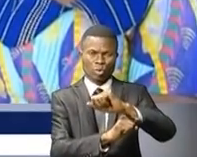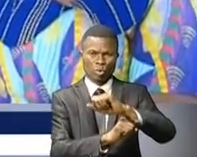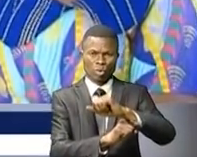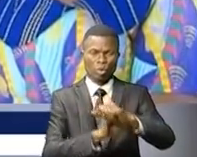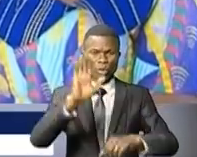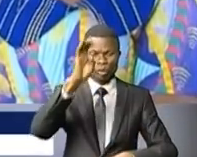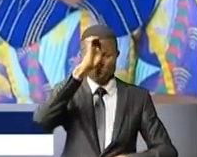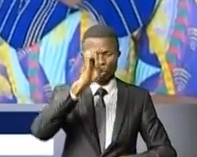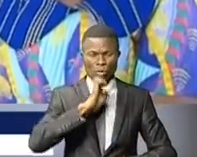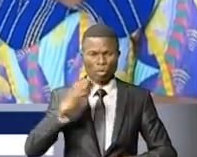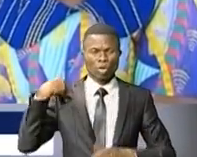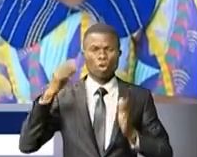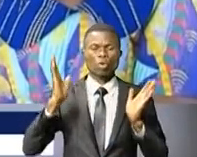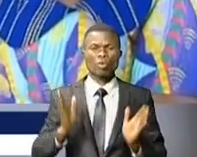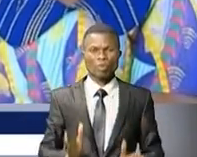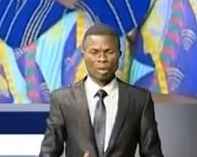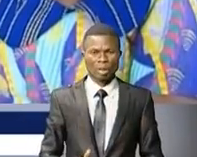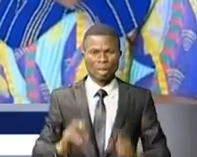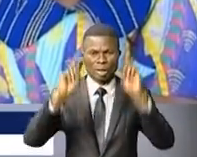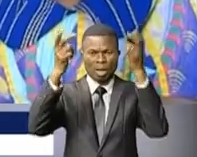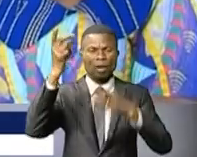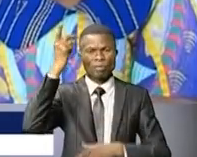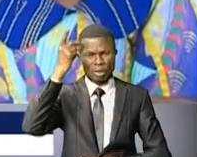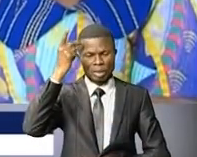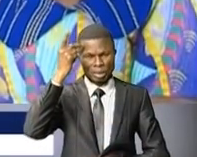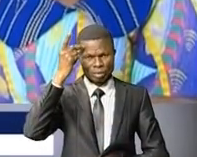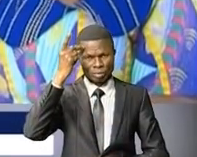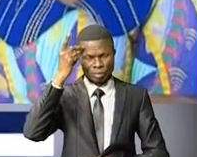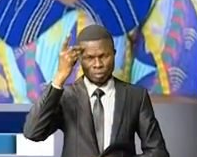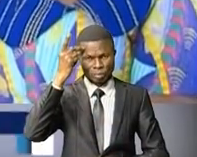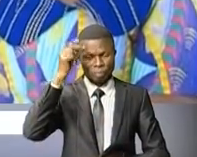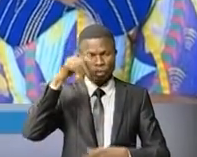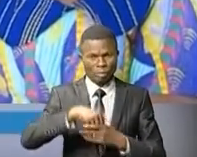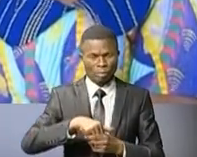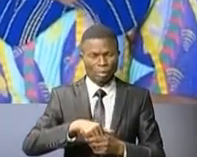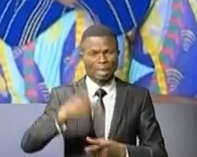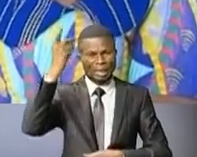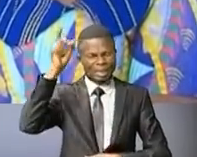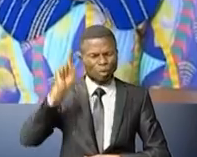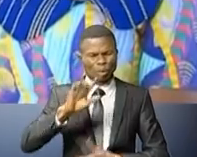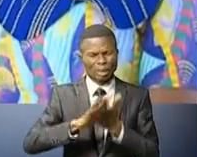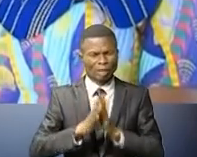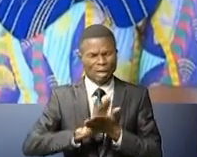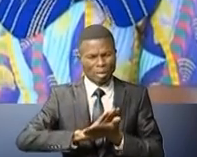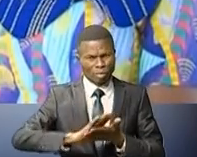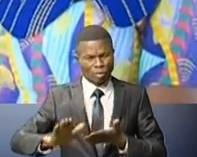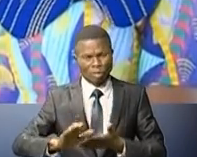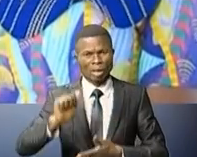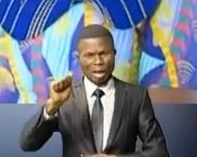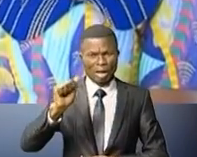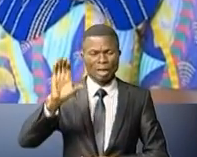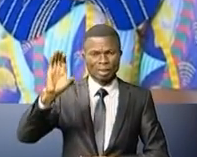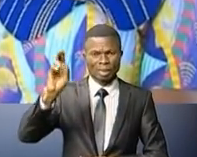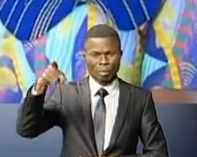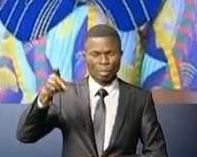son excellence monsieur le gouverneur de la ville-province de Kinshasa dans les Kinbopeto. L'ACPCA s'engage